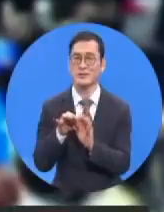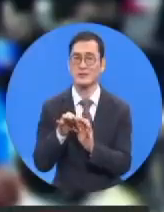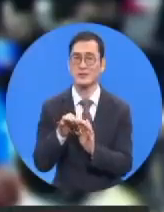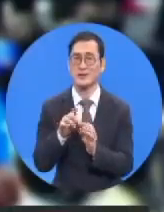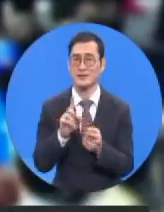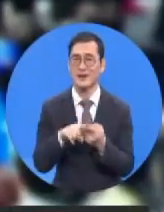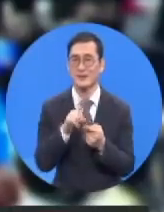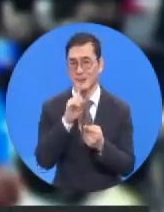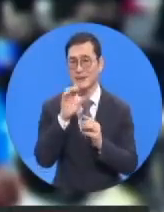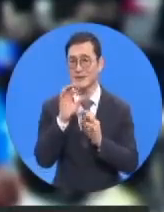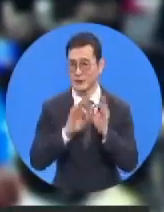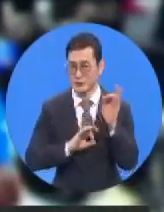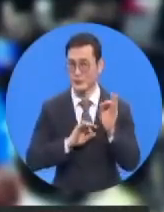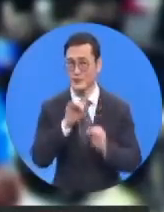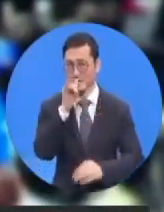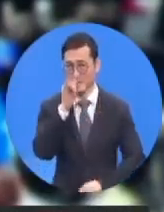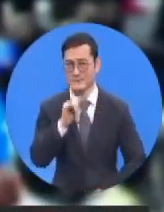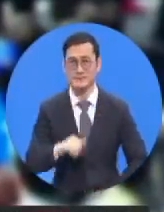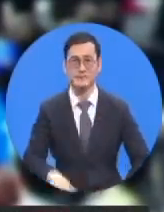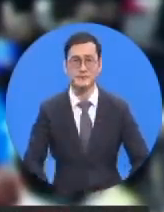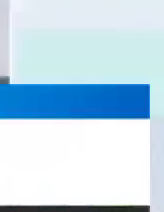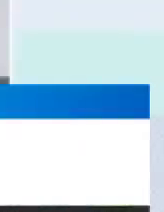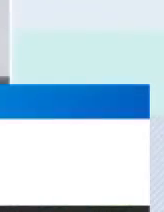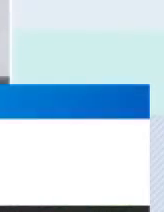어떤 말이 그랬는지 함께 들어보시죠.